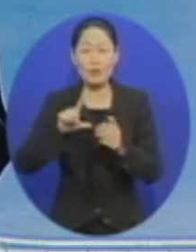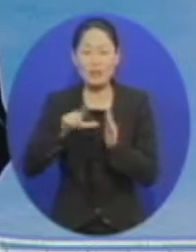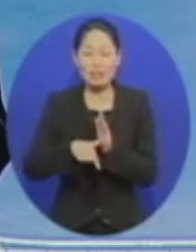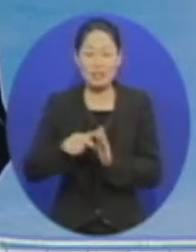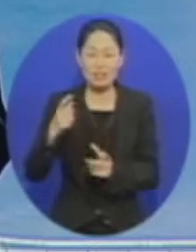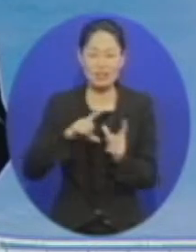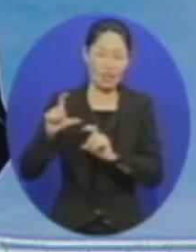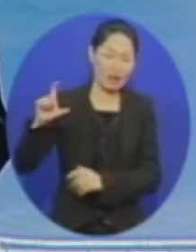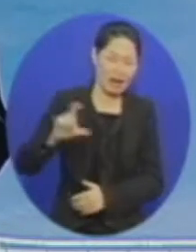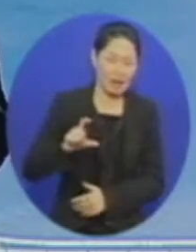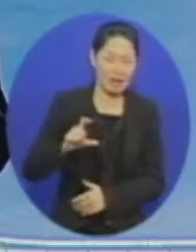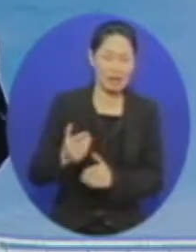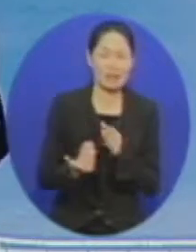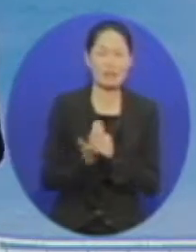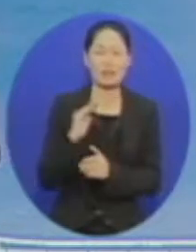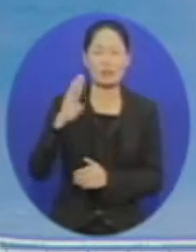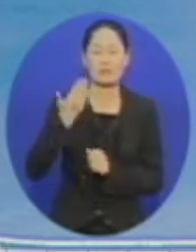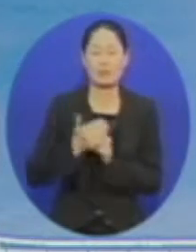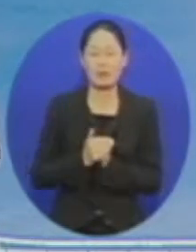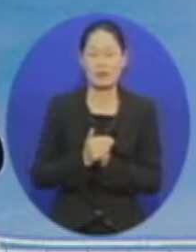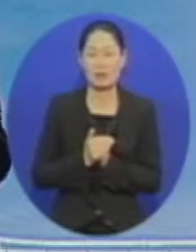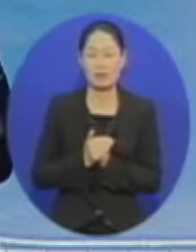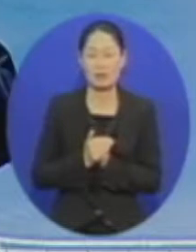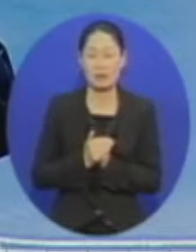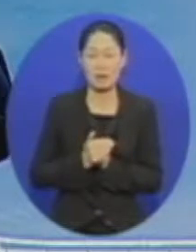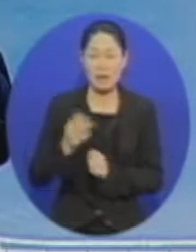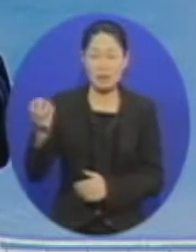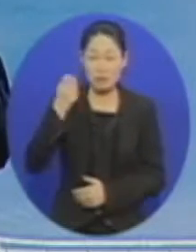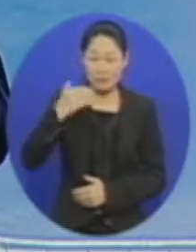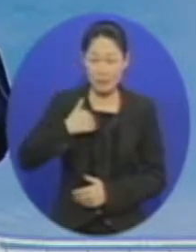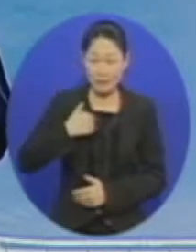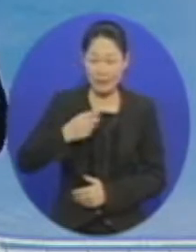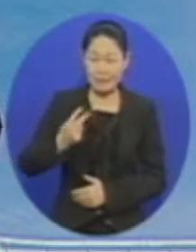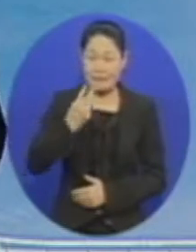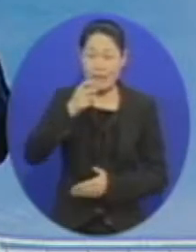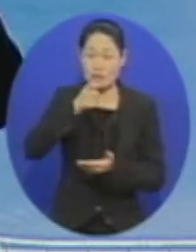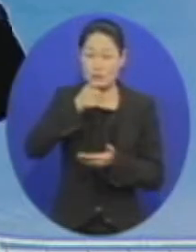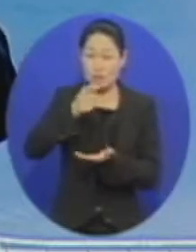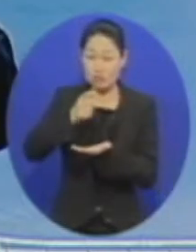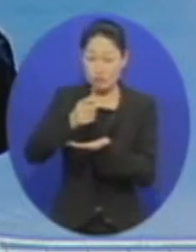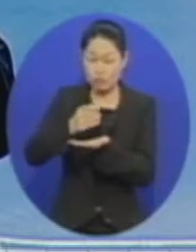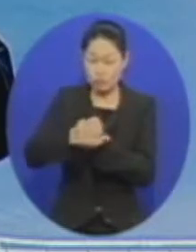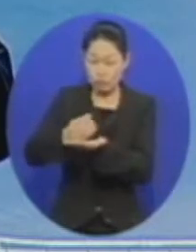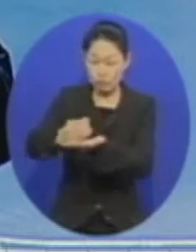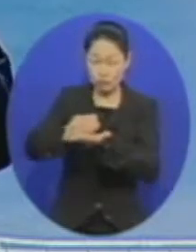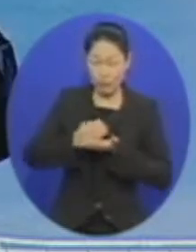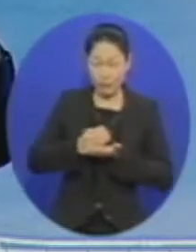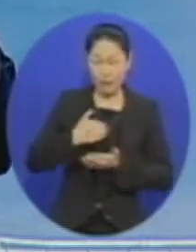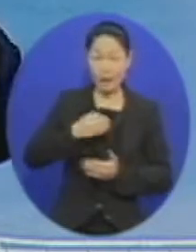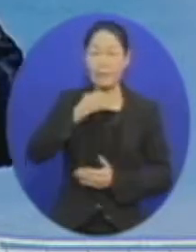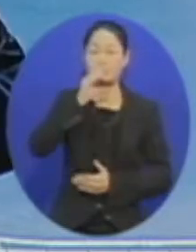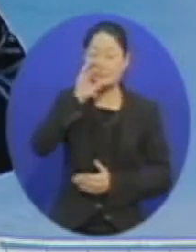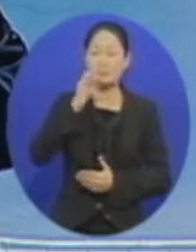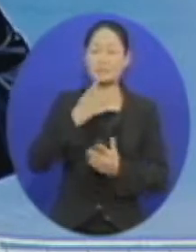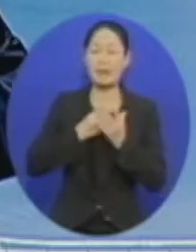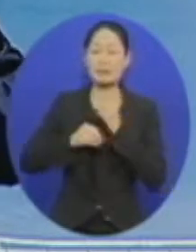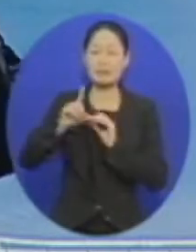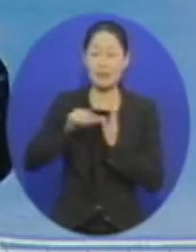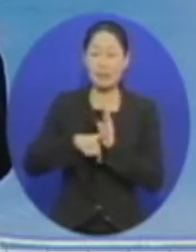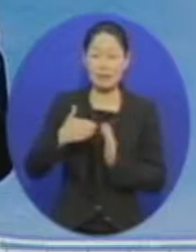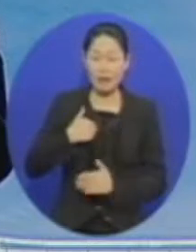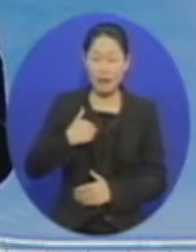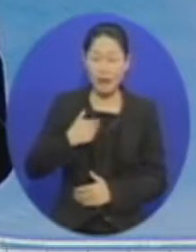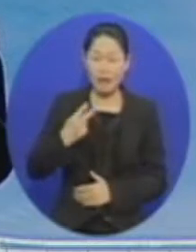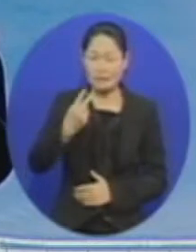것 성령님께서 내게 생수를 갖다 주시면 내가 그것을 맛있을 때 그 생수에 역사를 내가